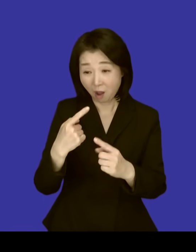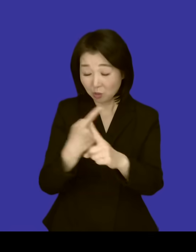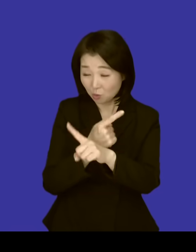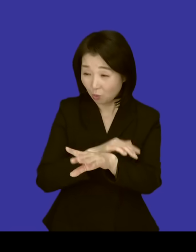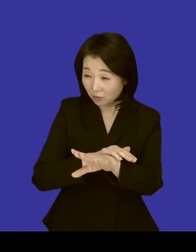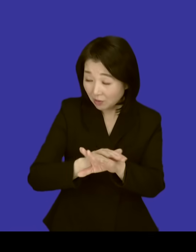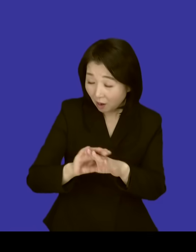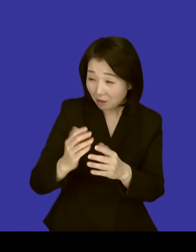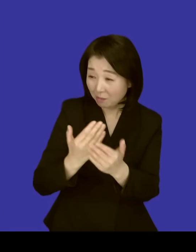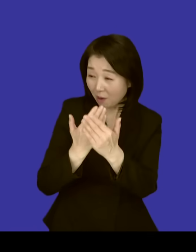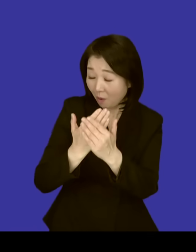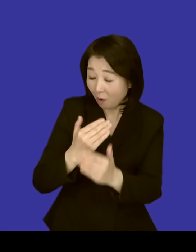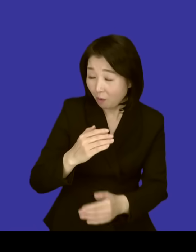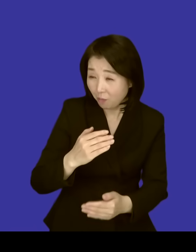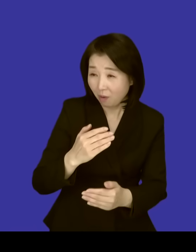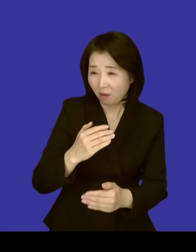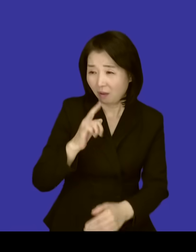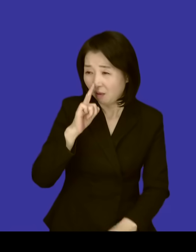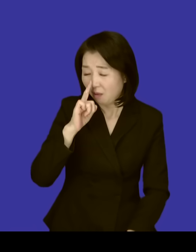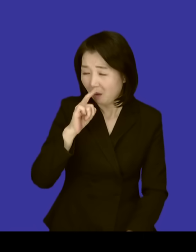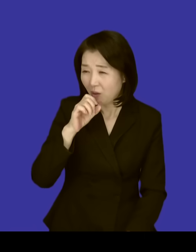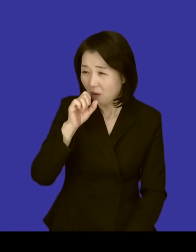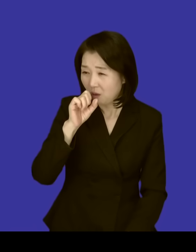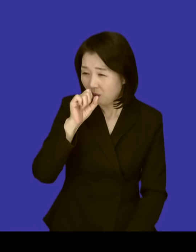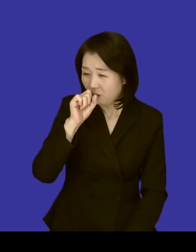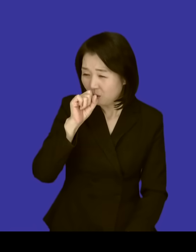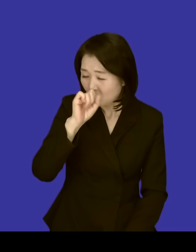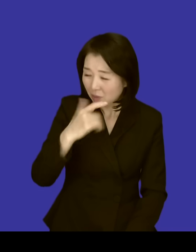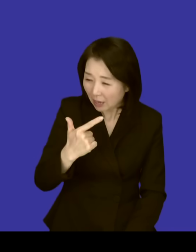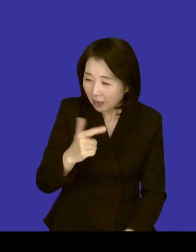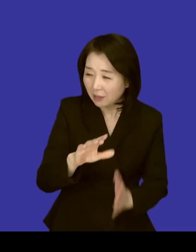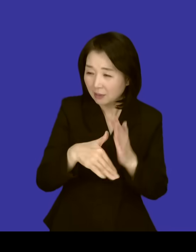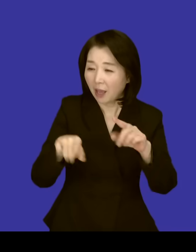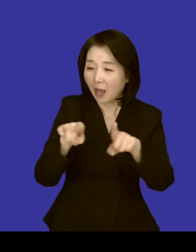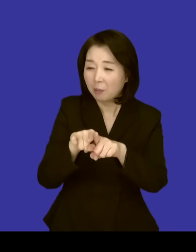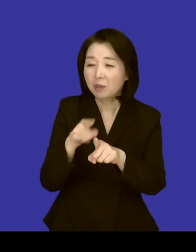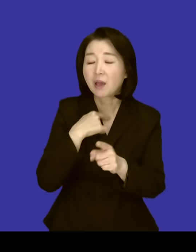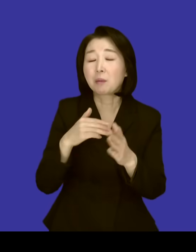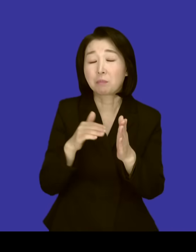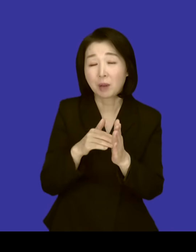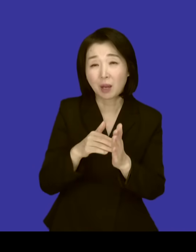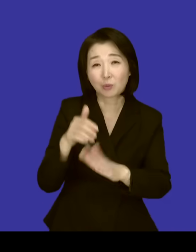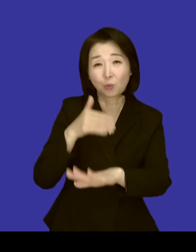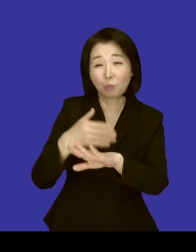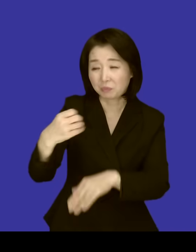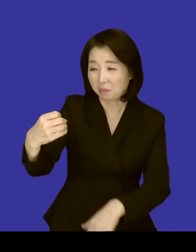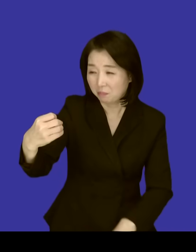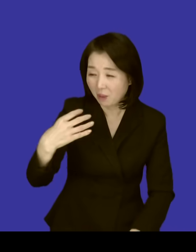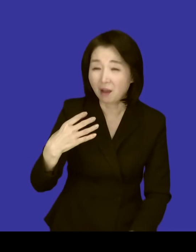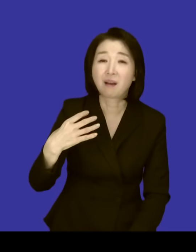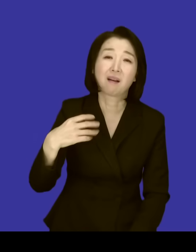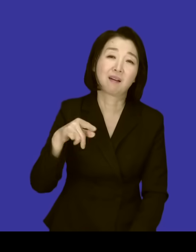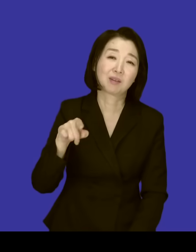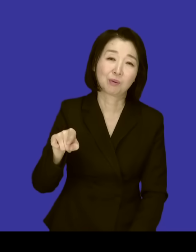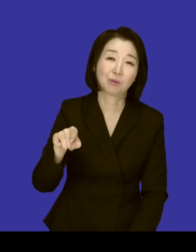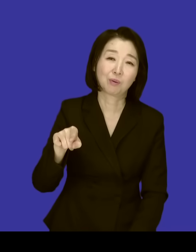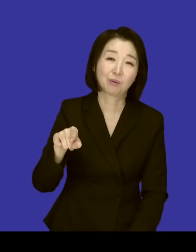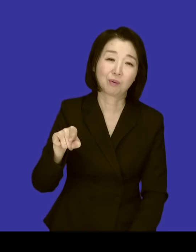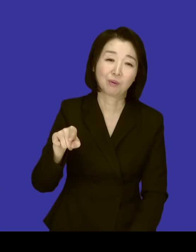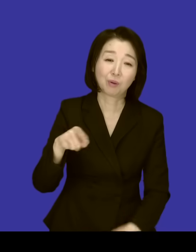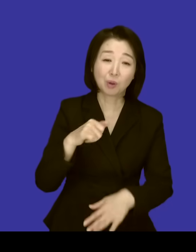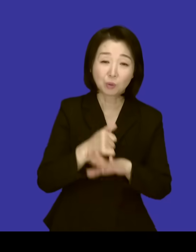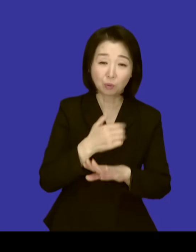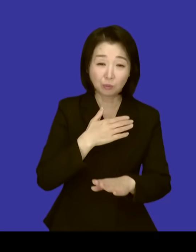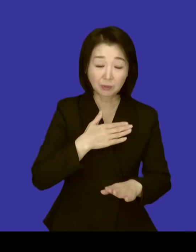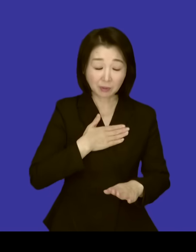순간에도 그 순간을 함께 했다라는 그 사실 그리고 그분들이 고맙다라는 그런 말 한마디들 이런 것들이 결국에는